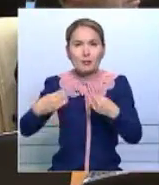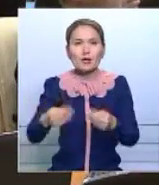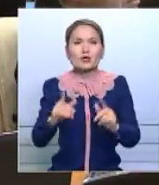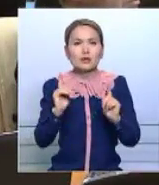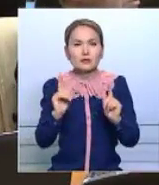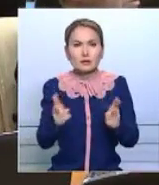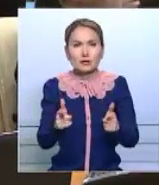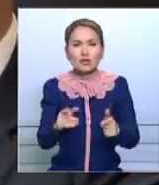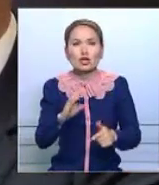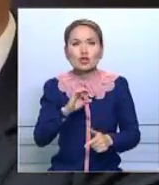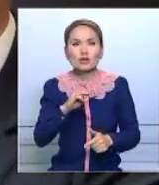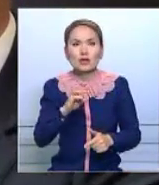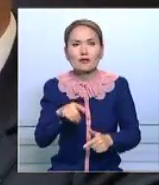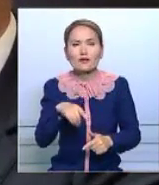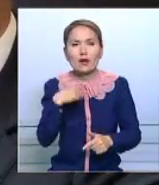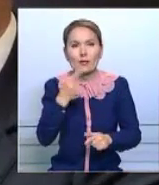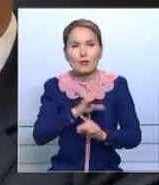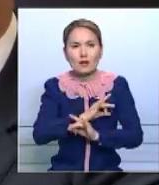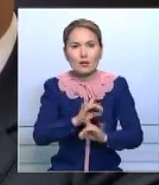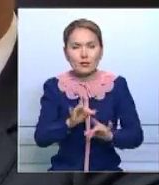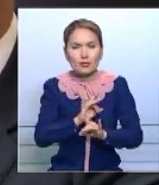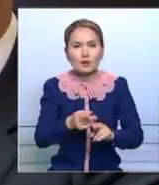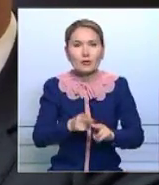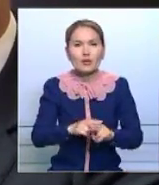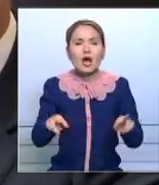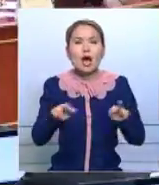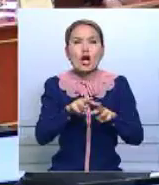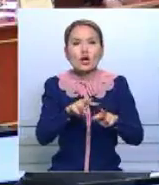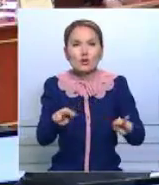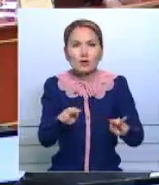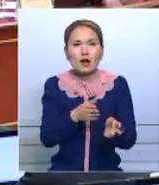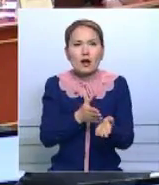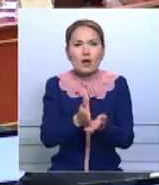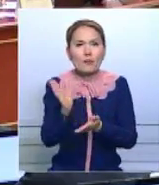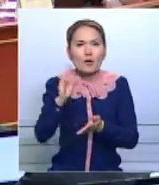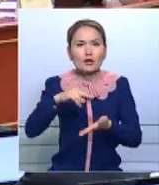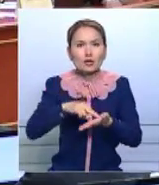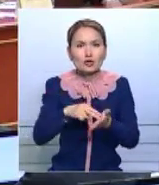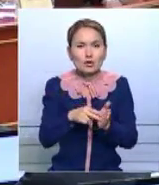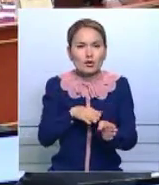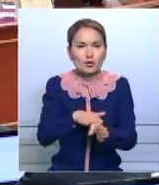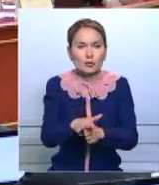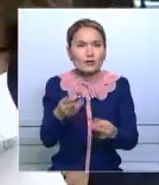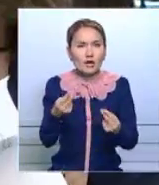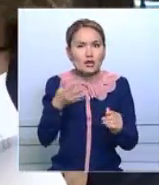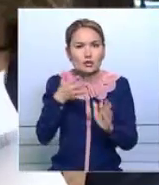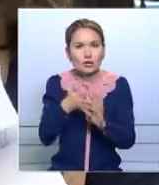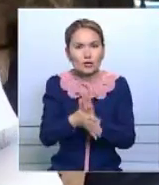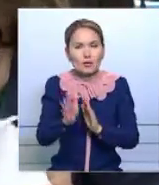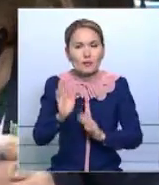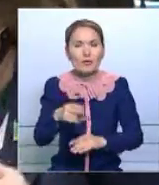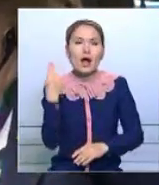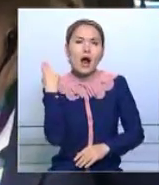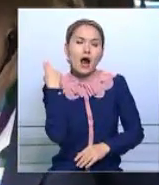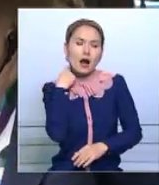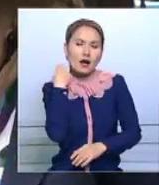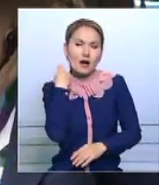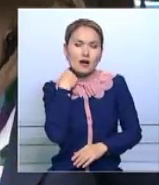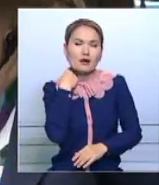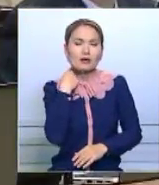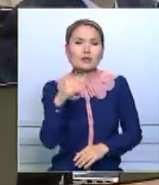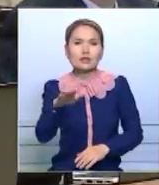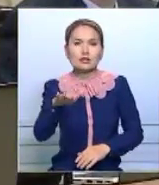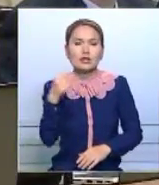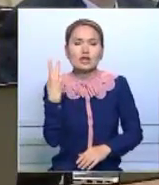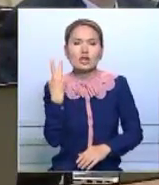министрі Бақсұлтановтың мәлімдеуінше, ол ақша үкіметтің стратегиялық жоспарларын орындауға жұмсалады. Қарыз 20 жыл өтеу